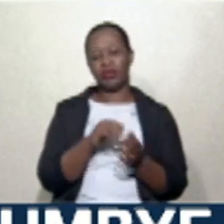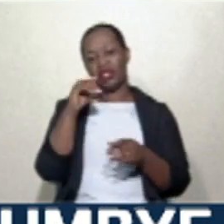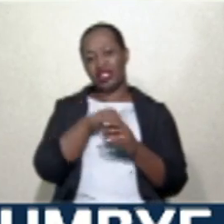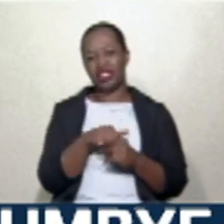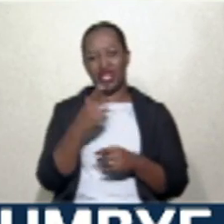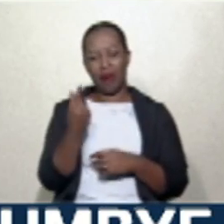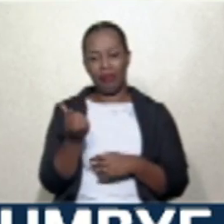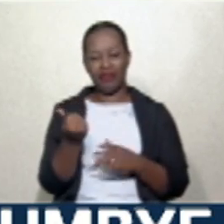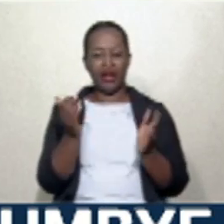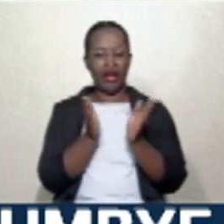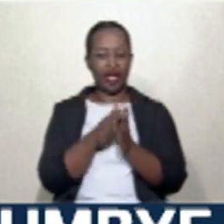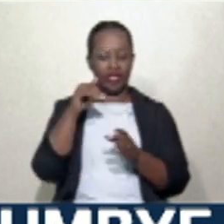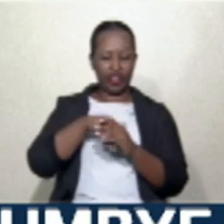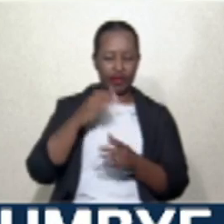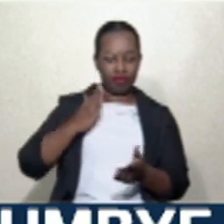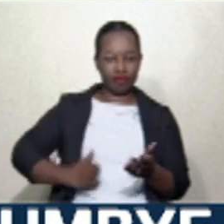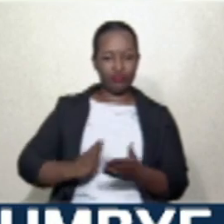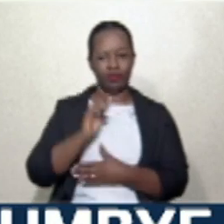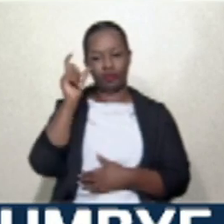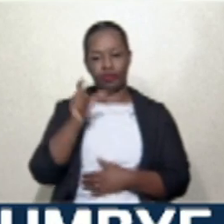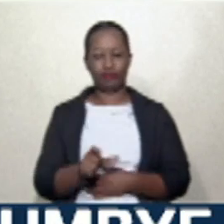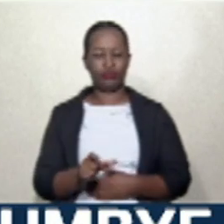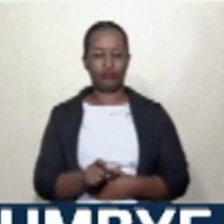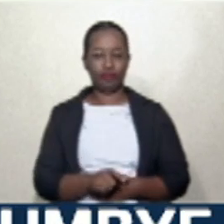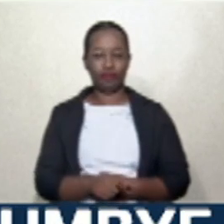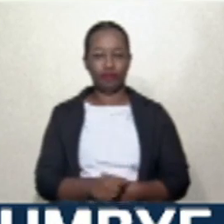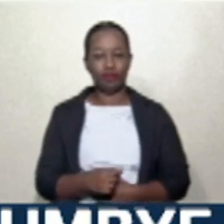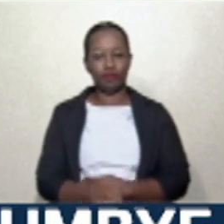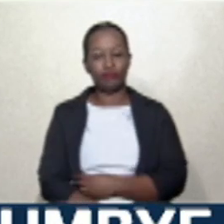mafaranga ndetse no mu burenganzira bwa